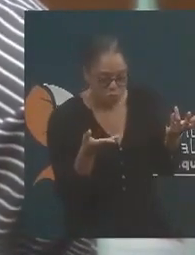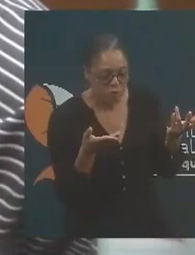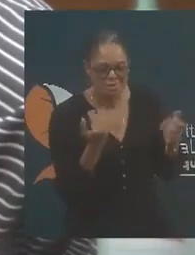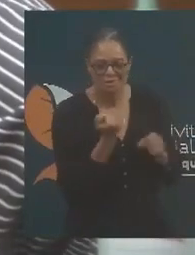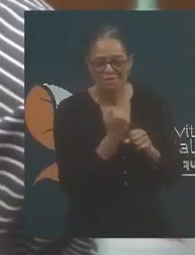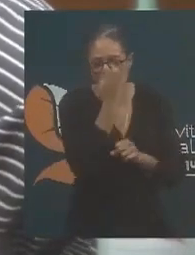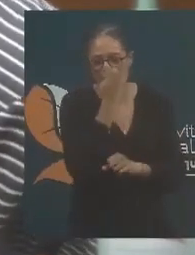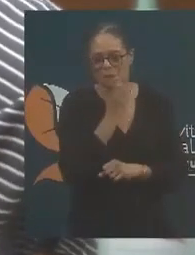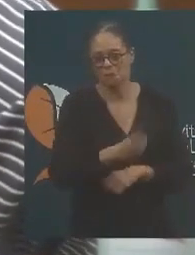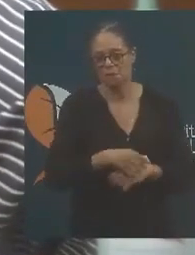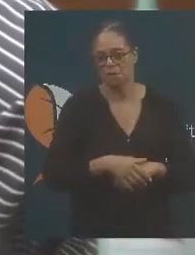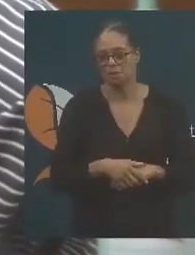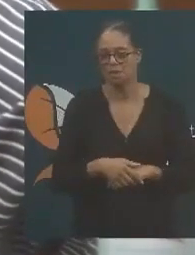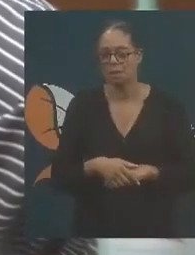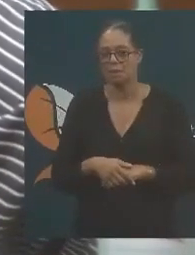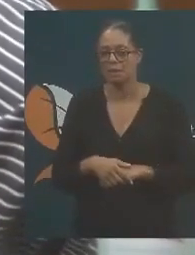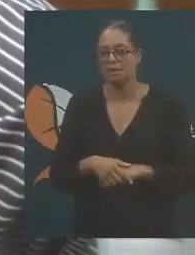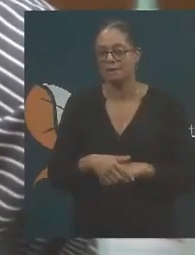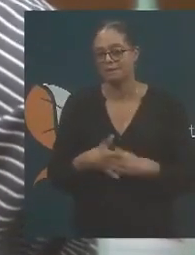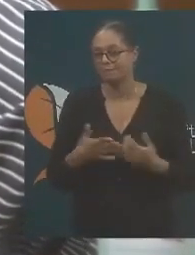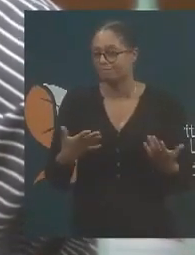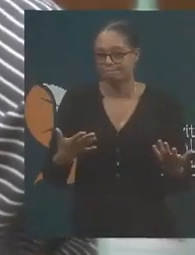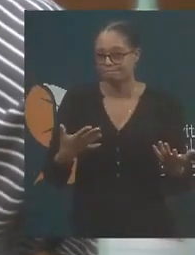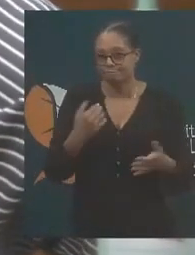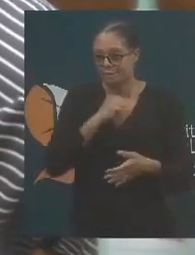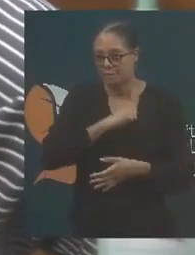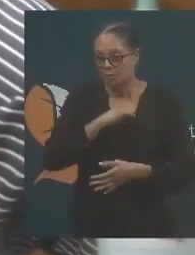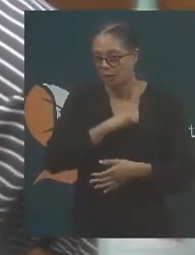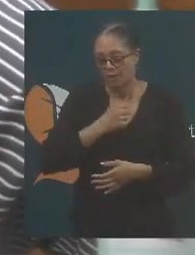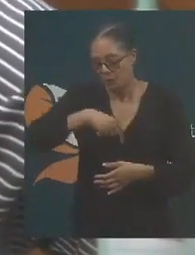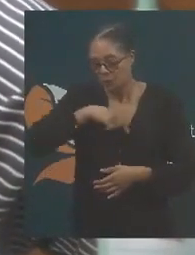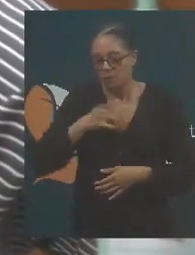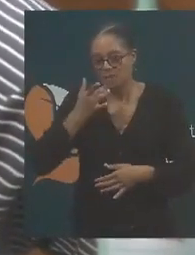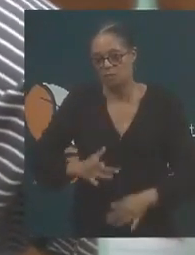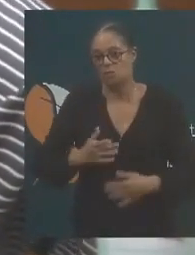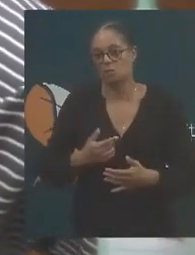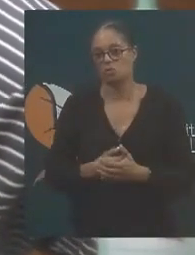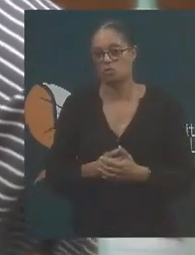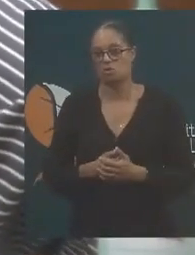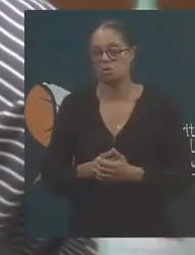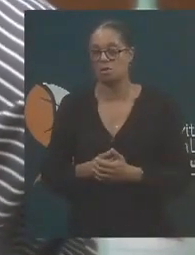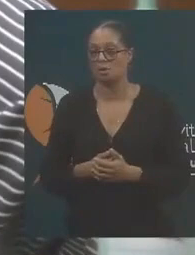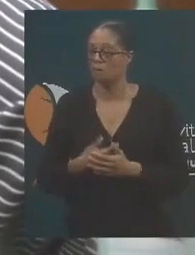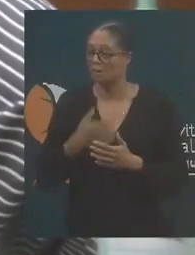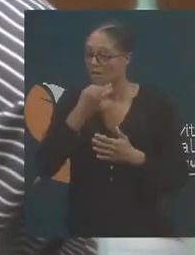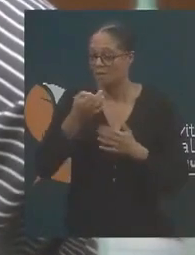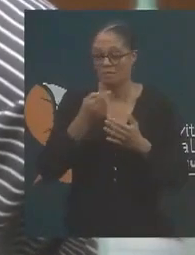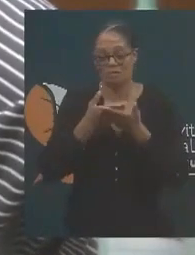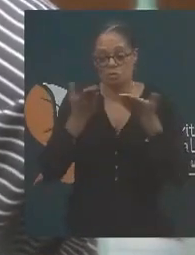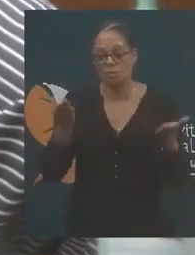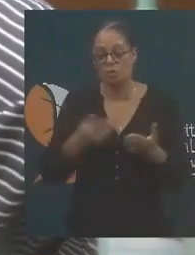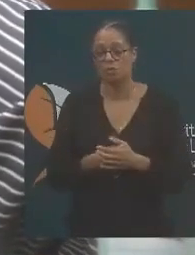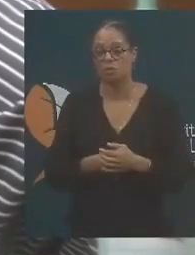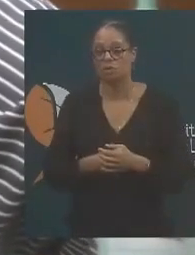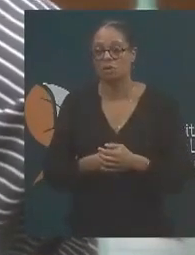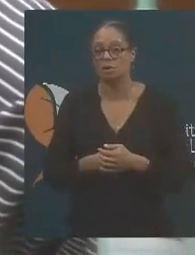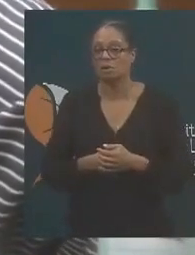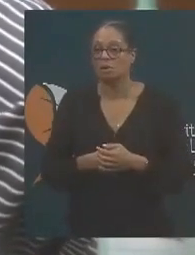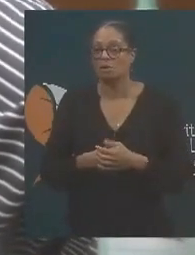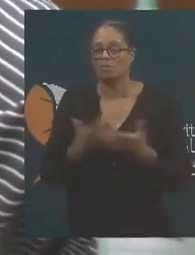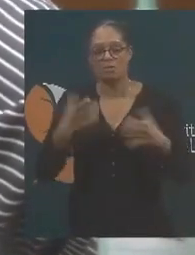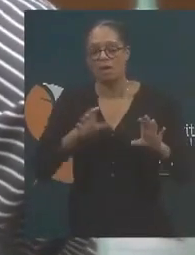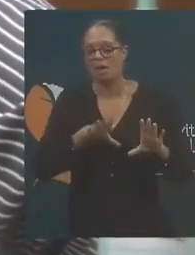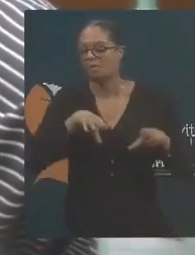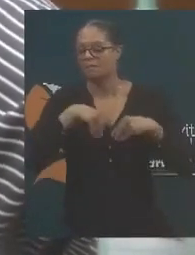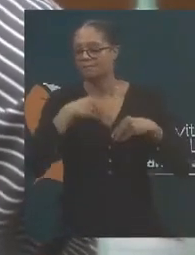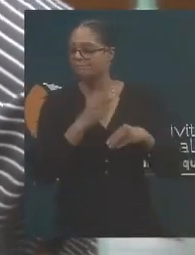bâclé. Donc nous sommes au regret de dire que nous sommes un peu déçus. Ça mérite d'être clarifié. Et nous ne voulons pas nous prêter à ce